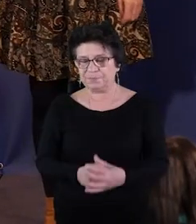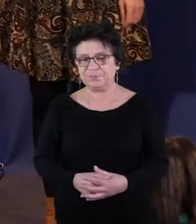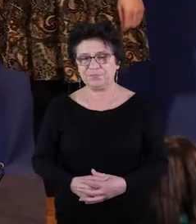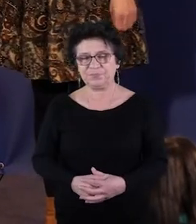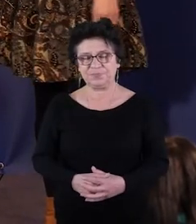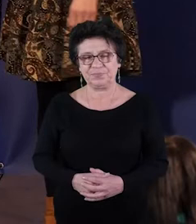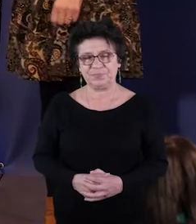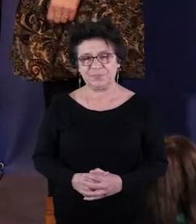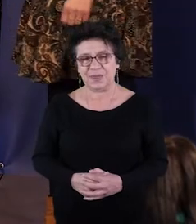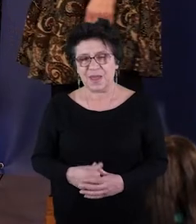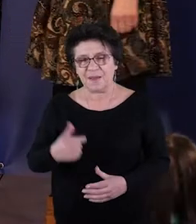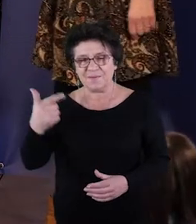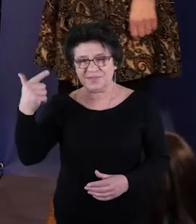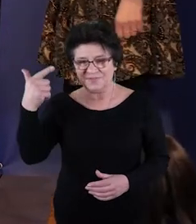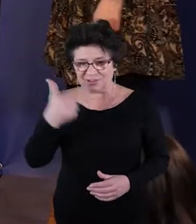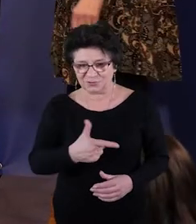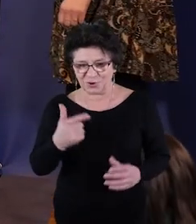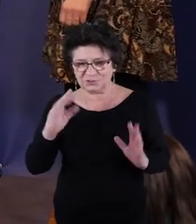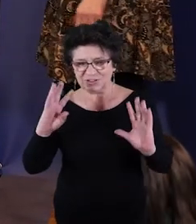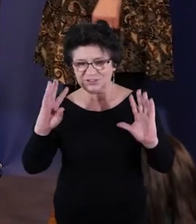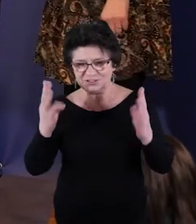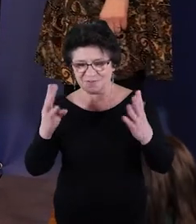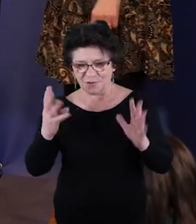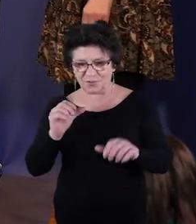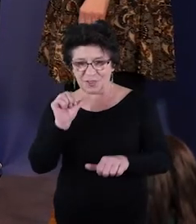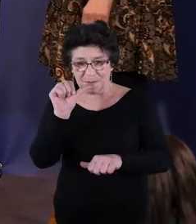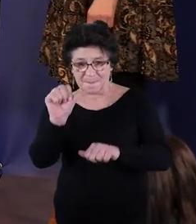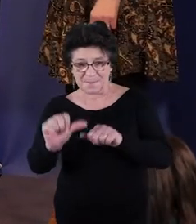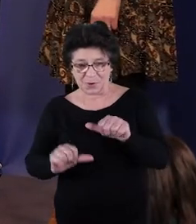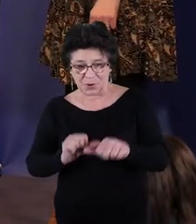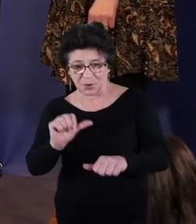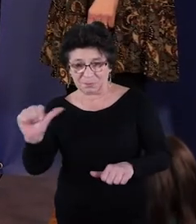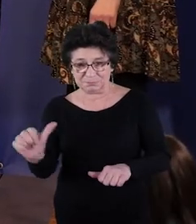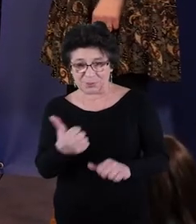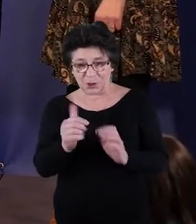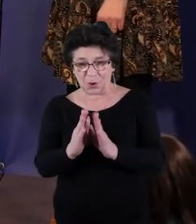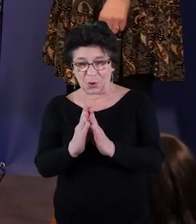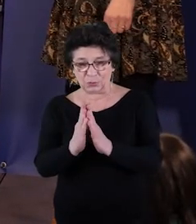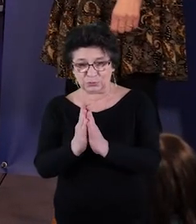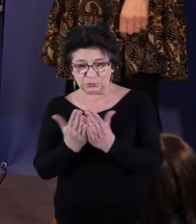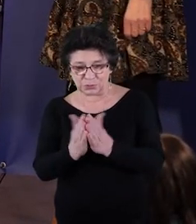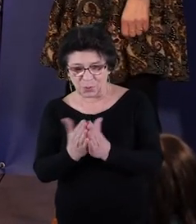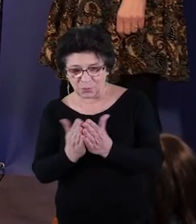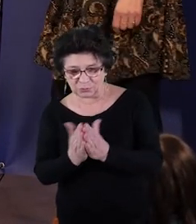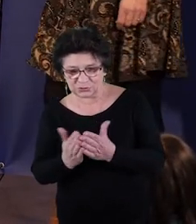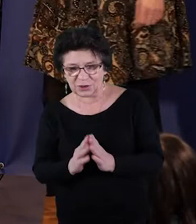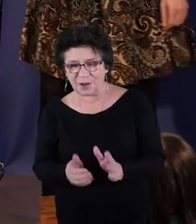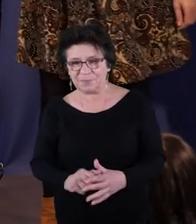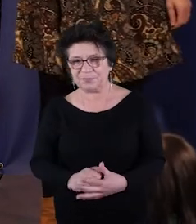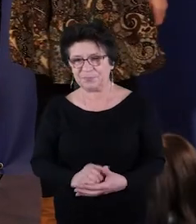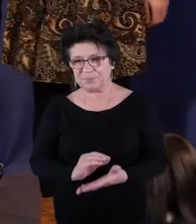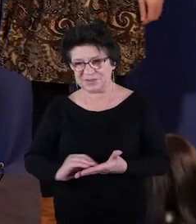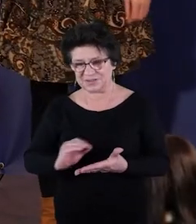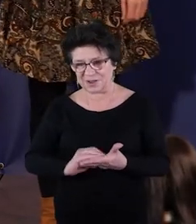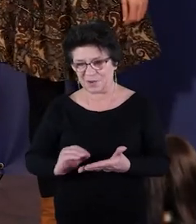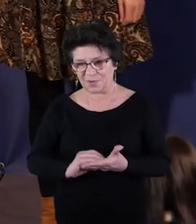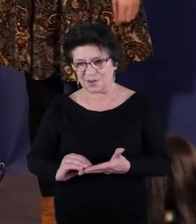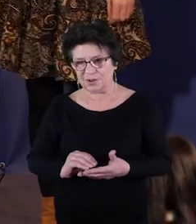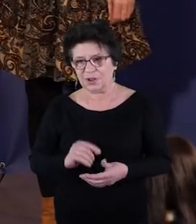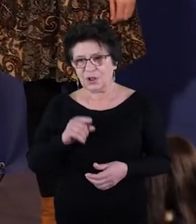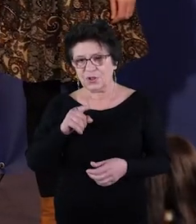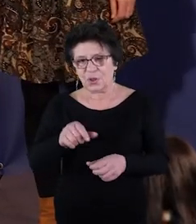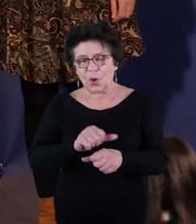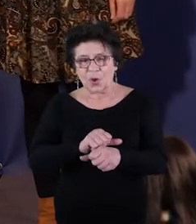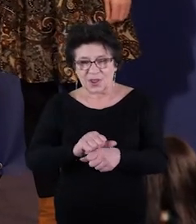2009 roku powieścią pod tytułem polichromia zbrodnia wielu barw Ma to związek